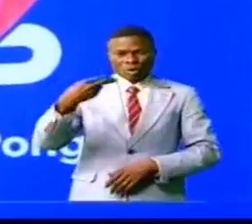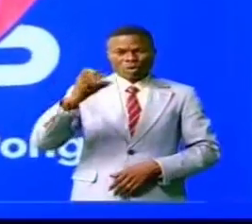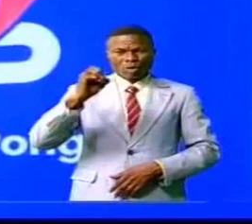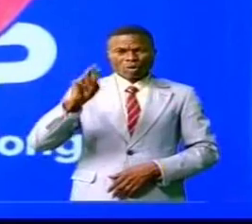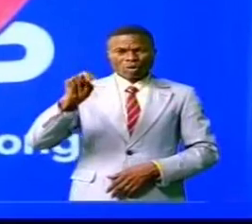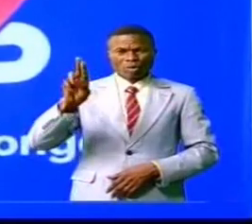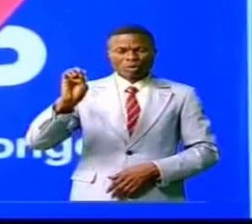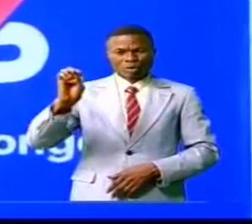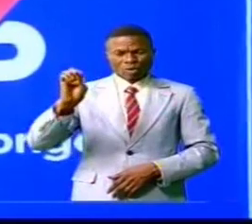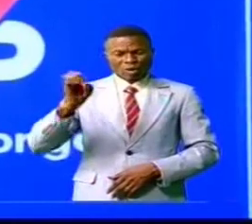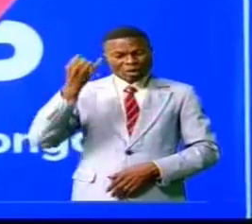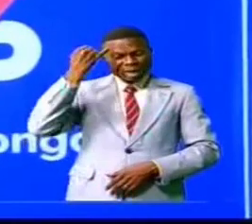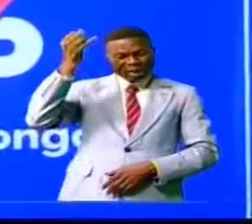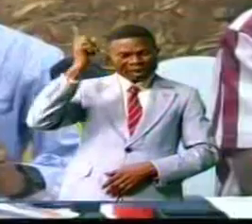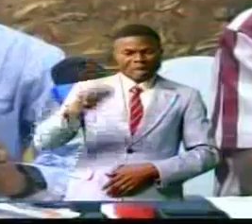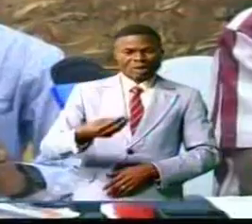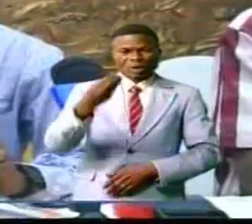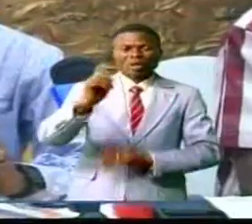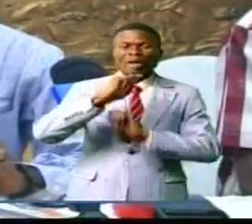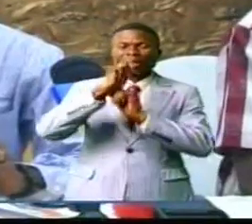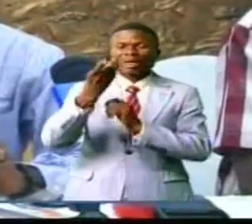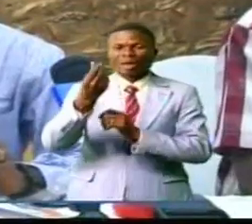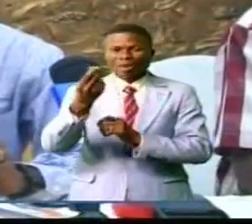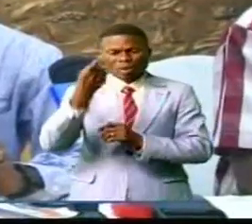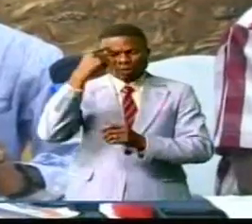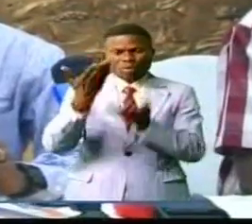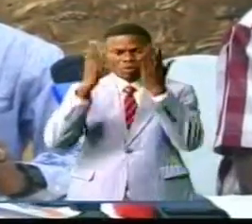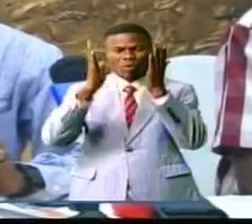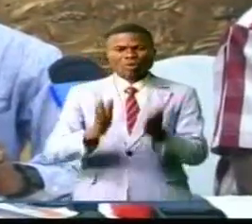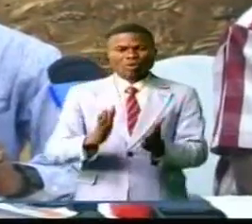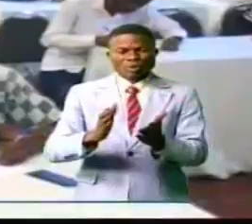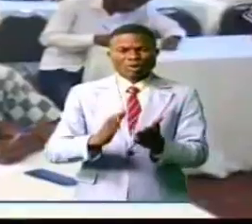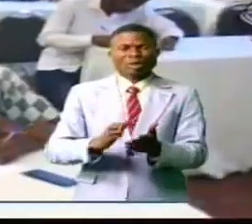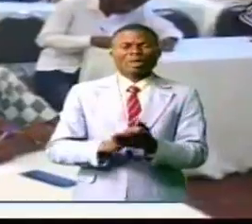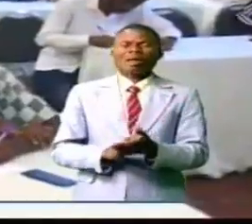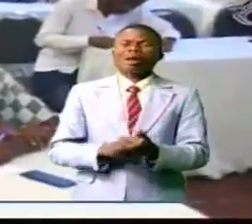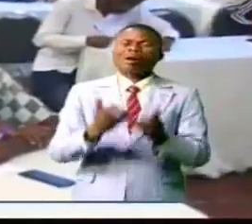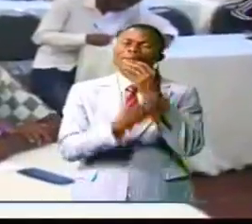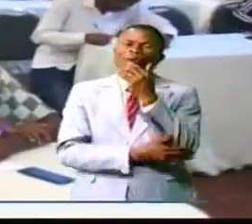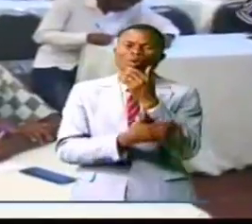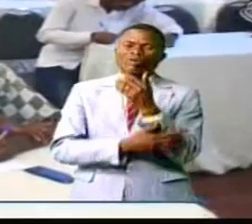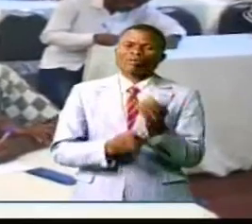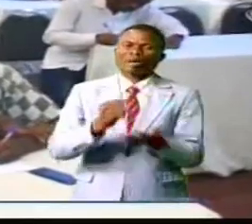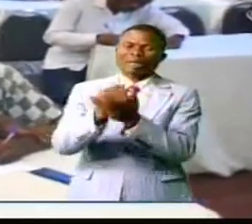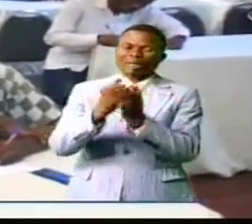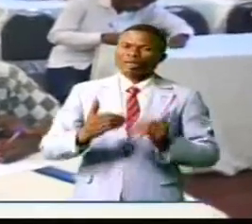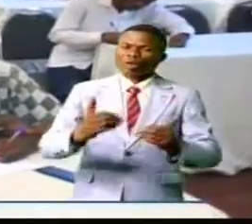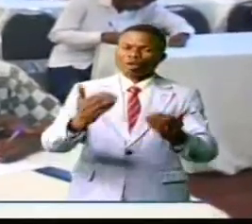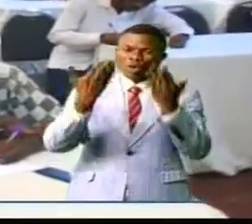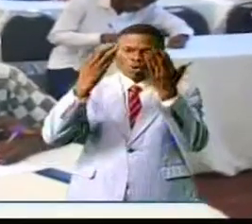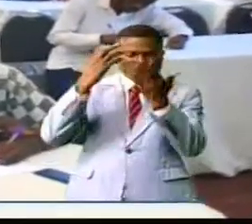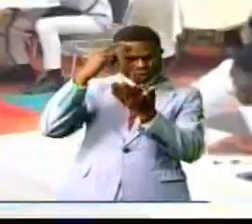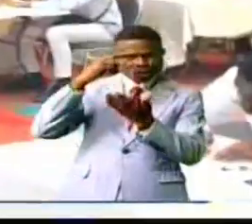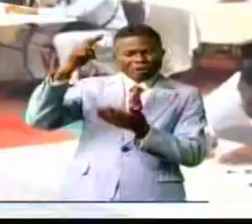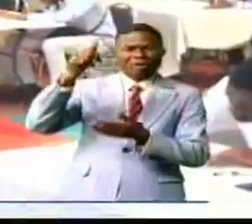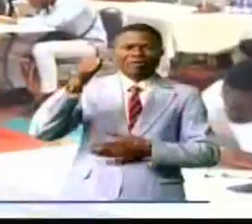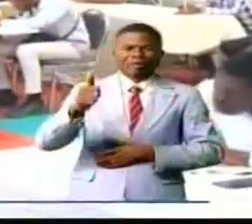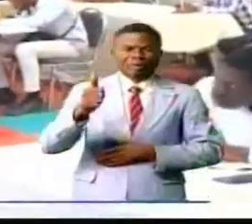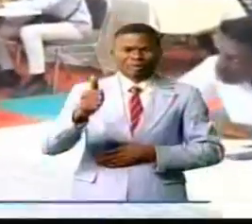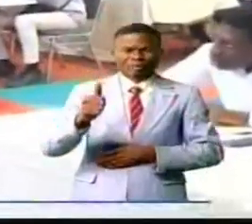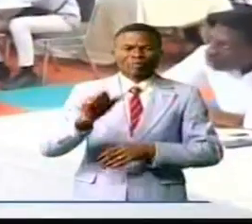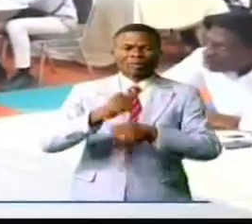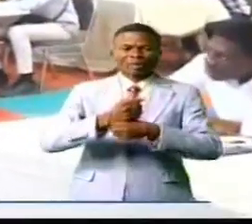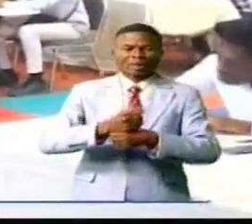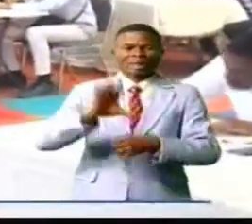Pongala visant à octroyer de bourses d'études aux étudiants démunis pour garantir la poursuite de leur scolarité. Installation